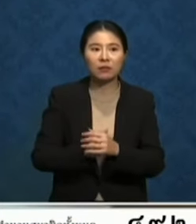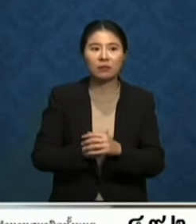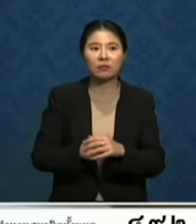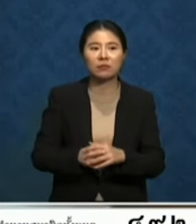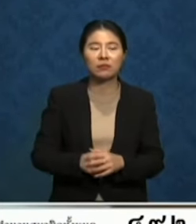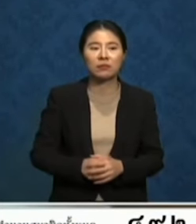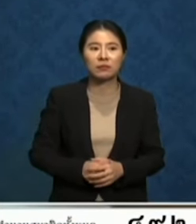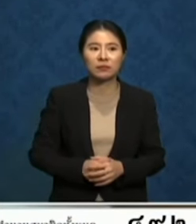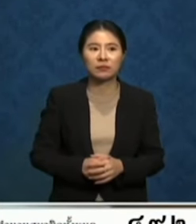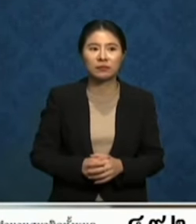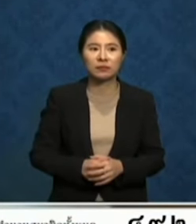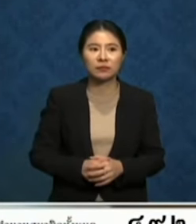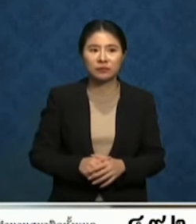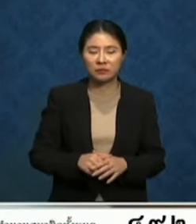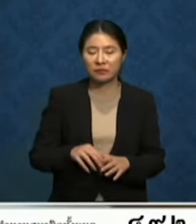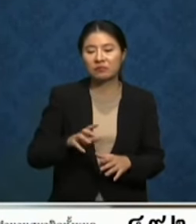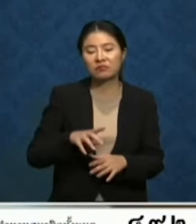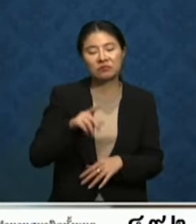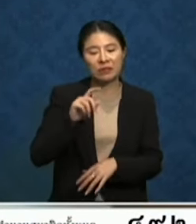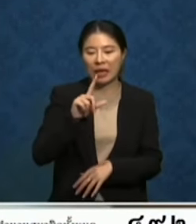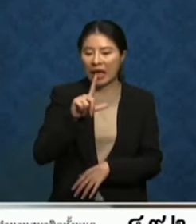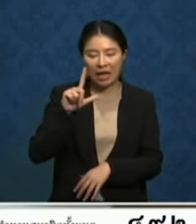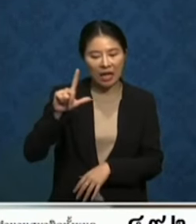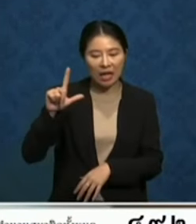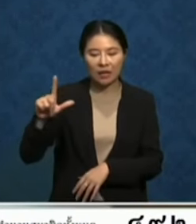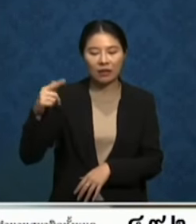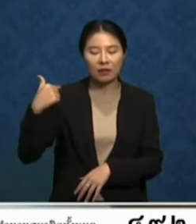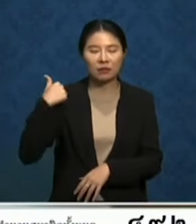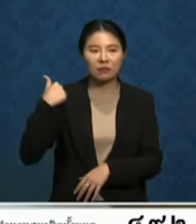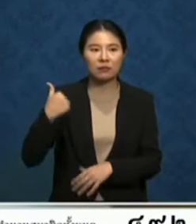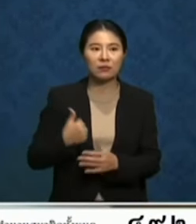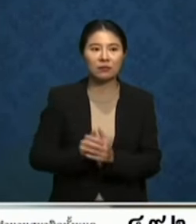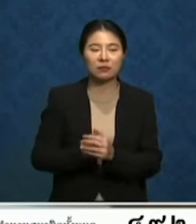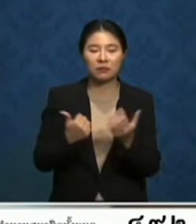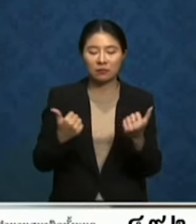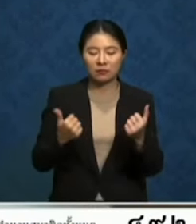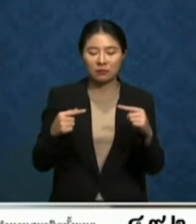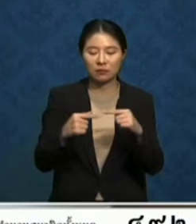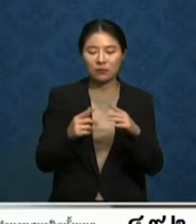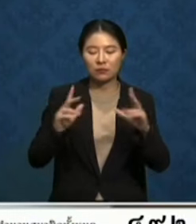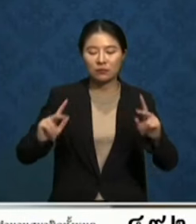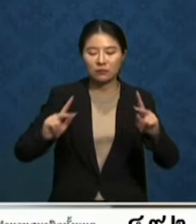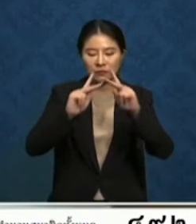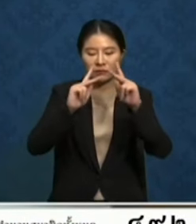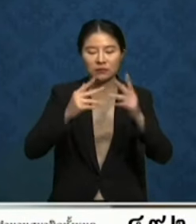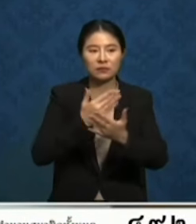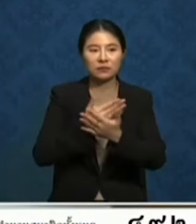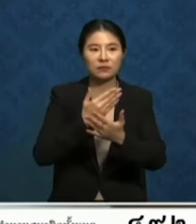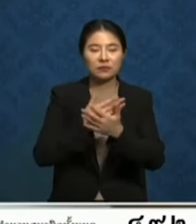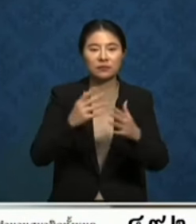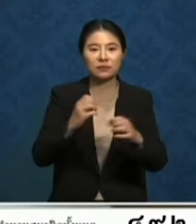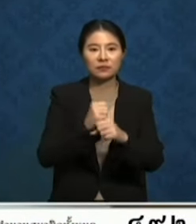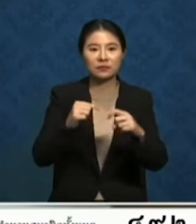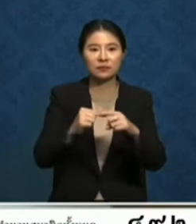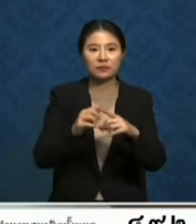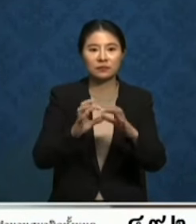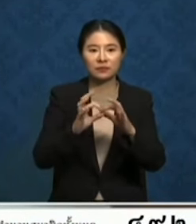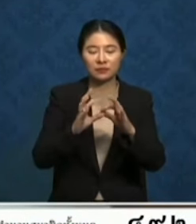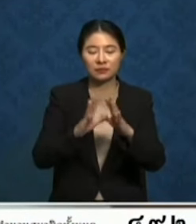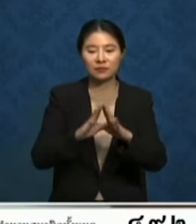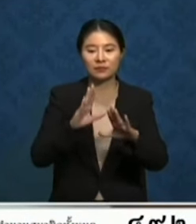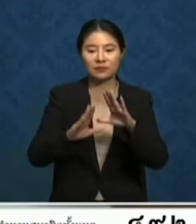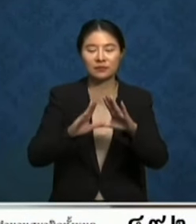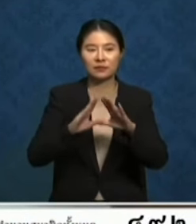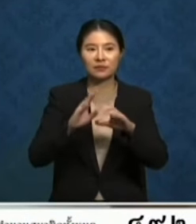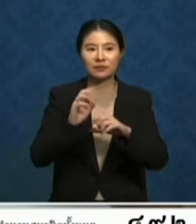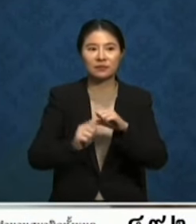ธานเป็นจำนวนหลายล้านล้านเลยนะครับปัจจุบันนี้เนี่ยเท่าที่ทางกระทรวงการคลังได้ส่งตัวเลขมาเนี่ยพอๆกับเงินงบประมาณ